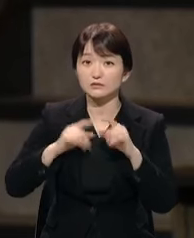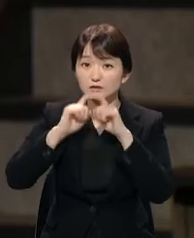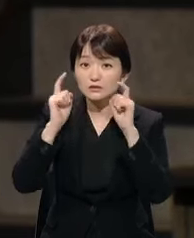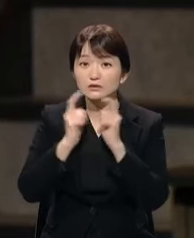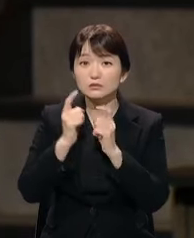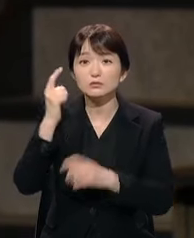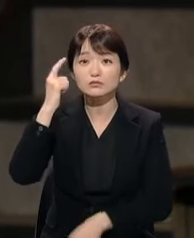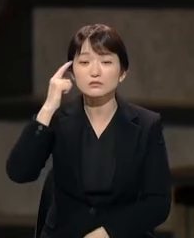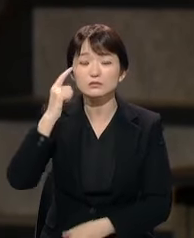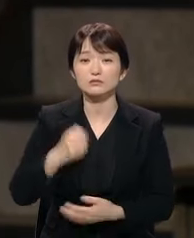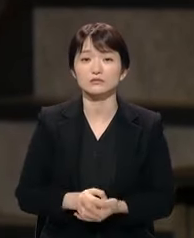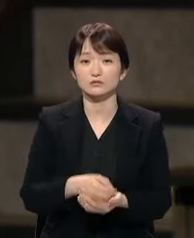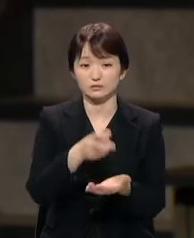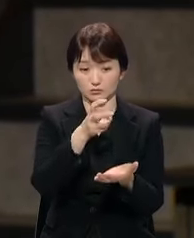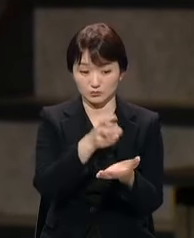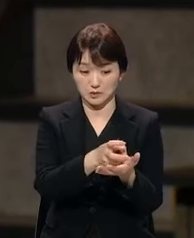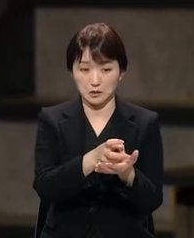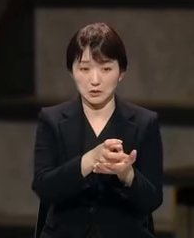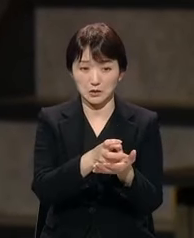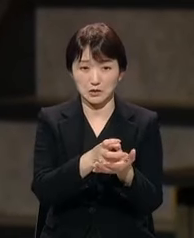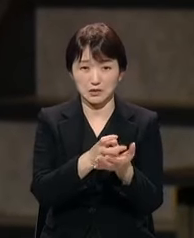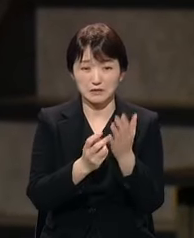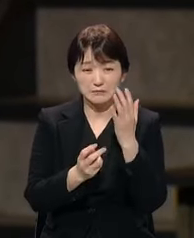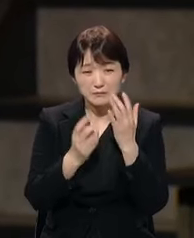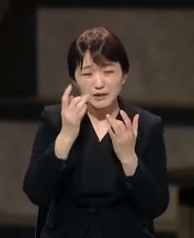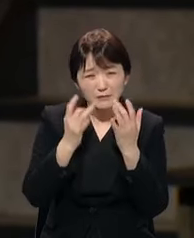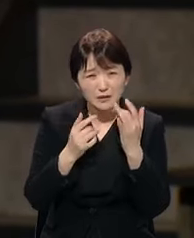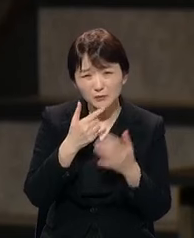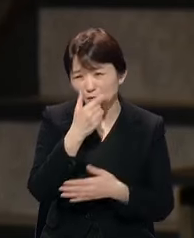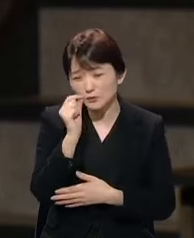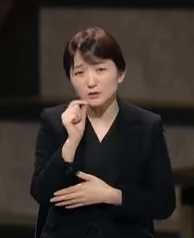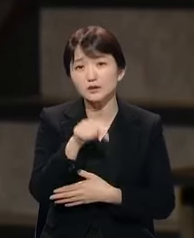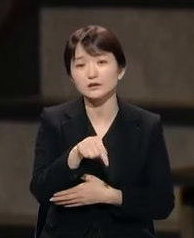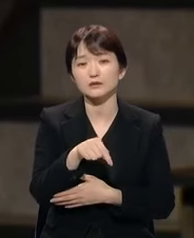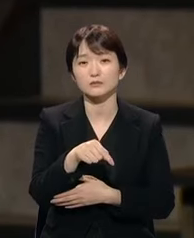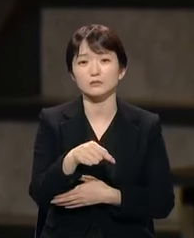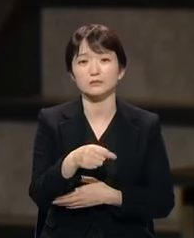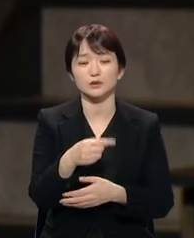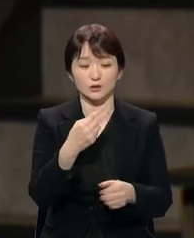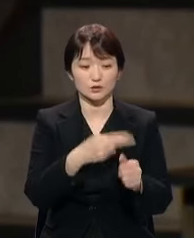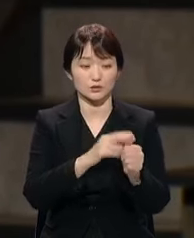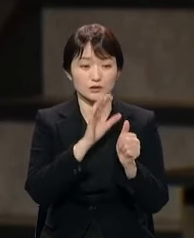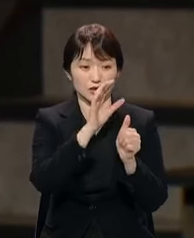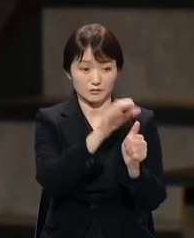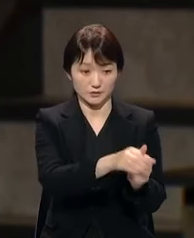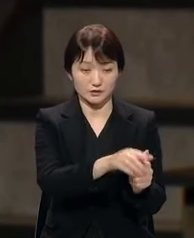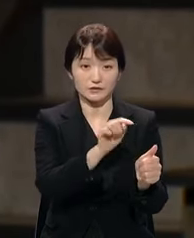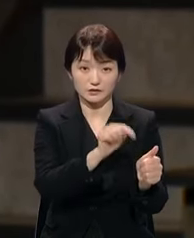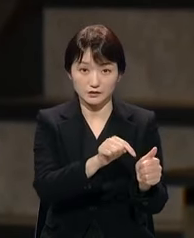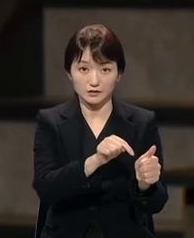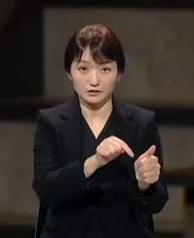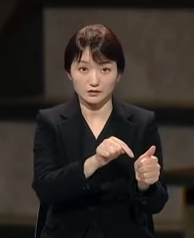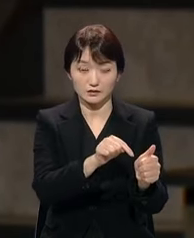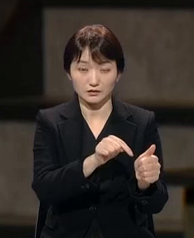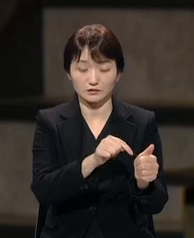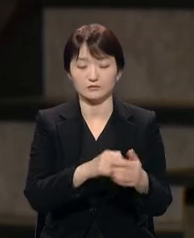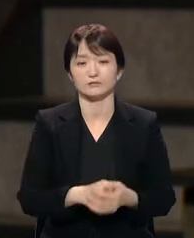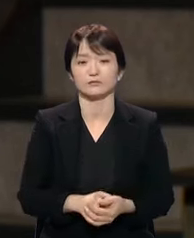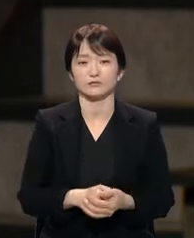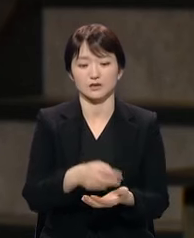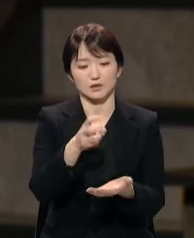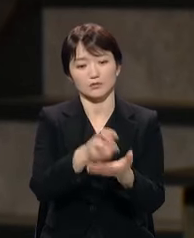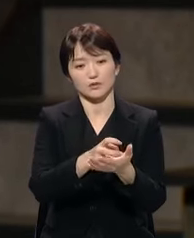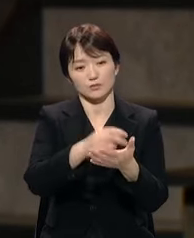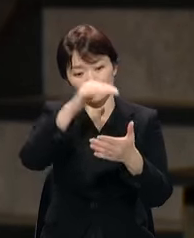만약에 법적인 부분이 미흡하다라고 한다면 임용을 할 때 혹시 그런 일이 있는가라고 하는 항목을 만들어서 그것에